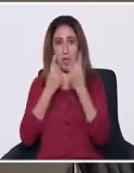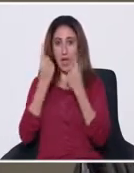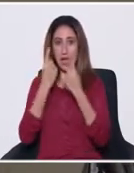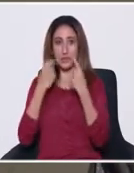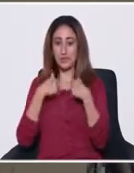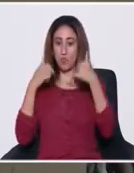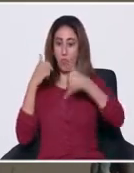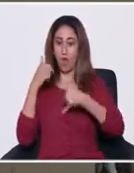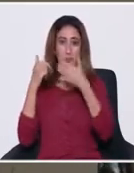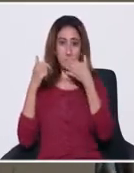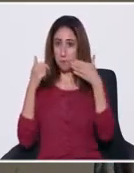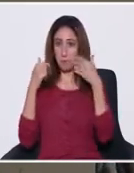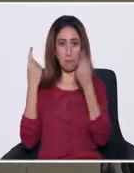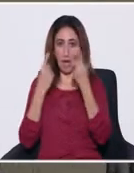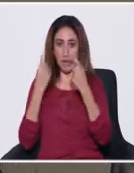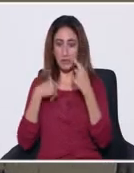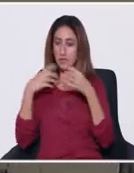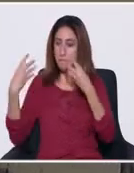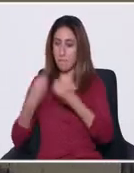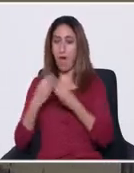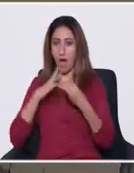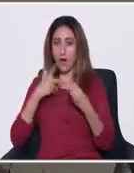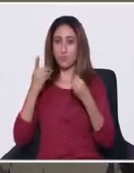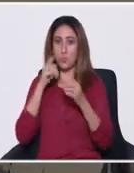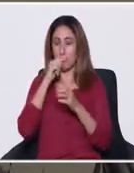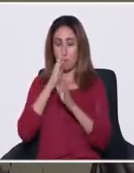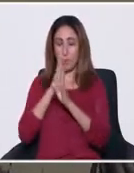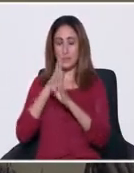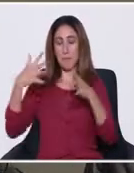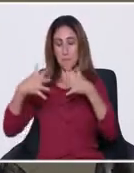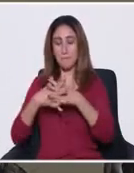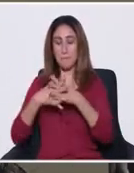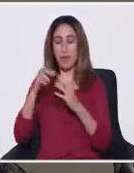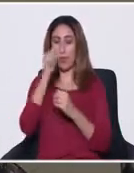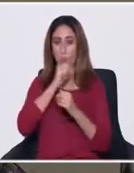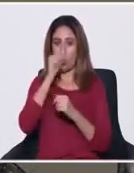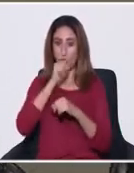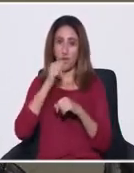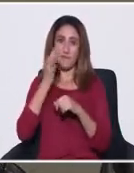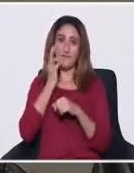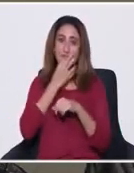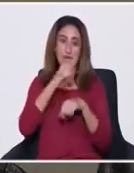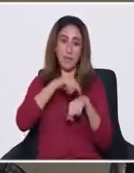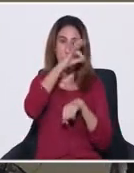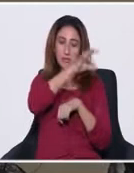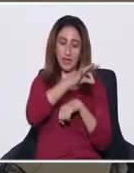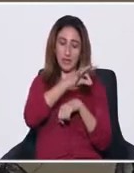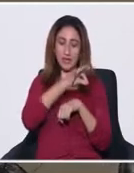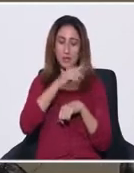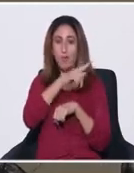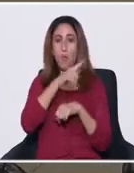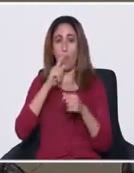ساكته انا ما عنديش مشكله، بس انا حابه جدا ان انا ابقى معاكم. فاتبسطت انه الفيلم يعني سبحان الله اتاجل، وعملنا الاغنيه. الاغنيه دي الحمد لله